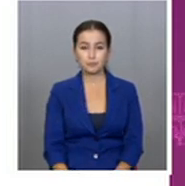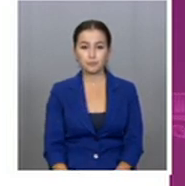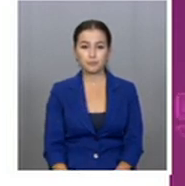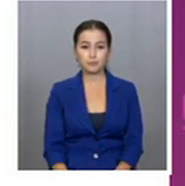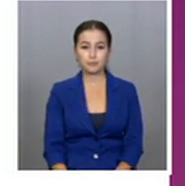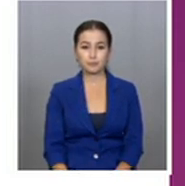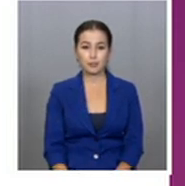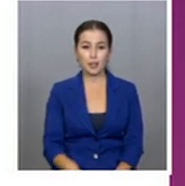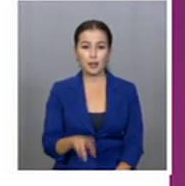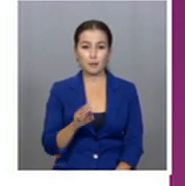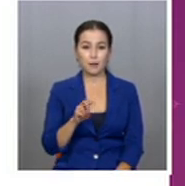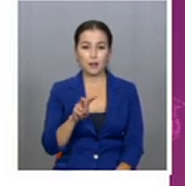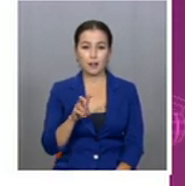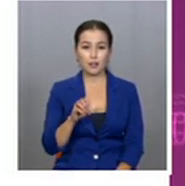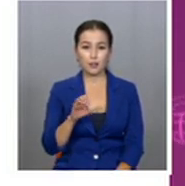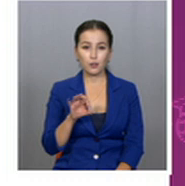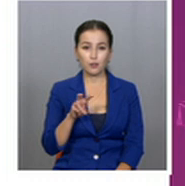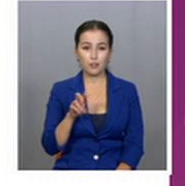аударайық. Палеолит.